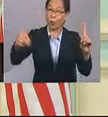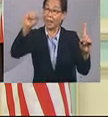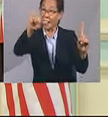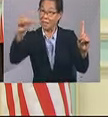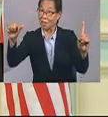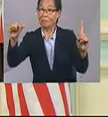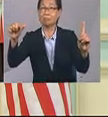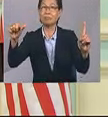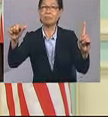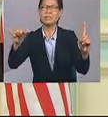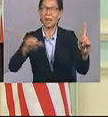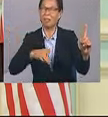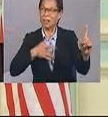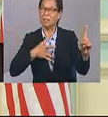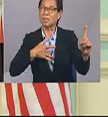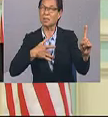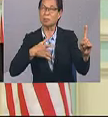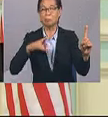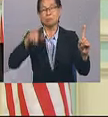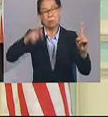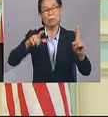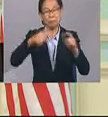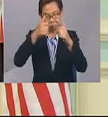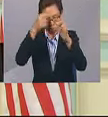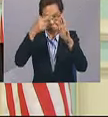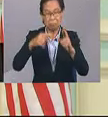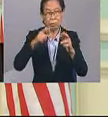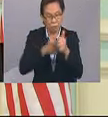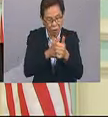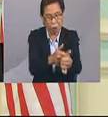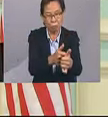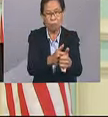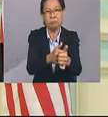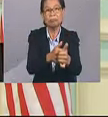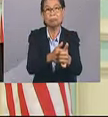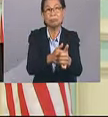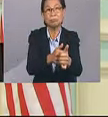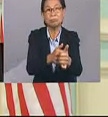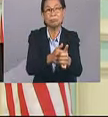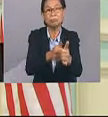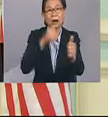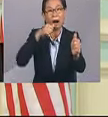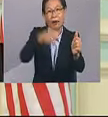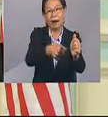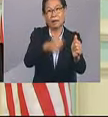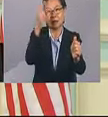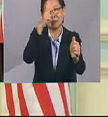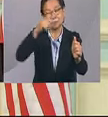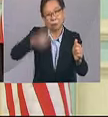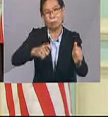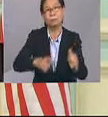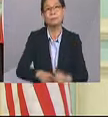tu, saya rasa mereka perlu akur dengan arahan yang dikeluarkan oleh kerajaan.